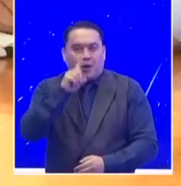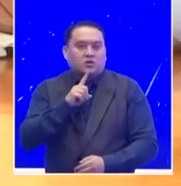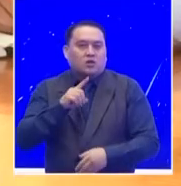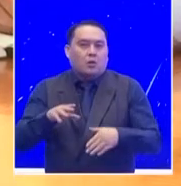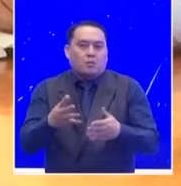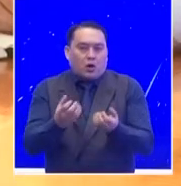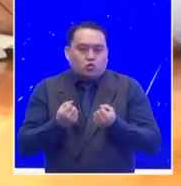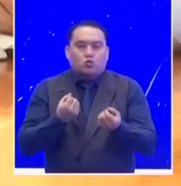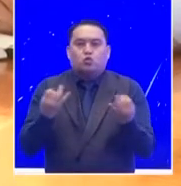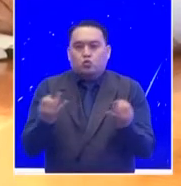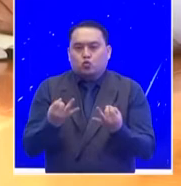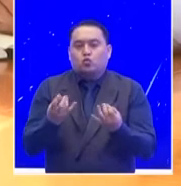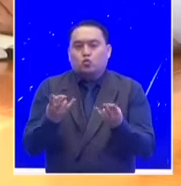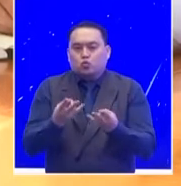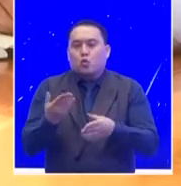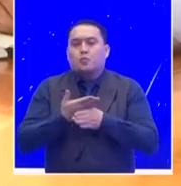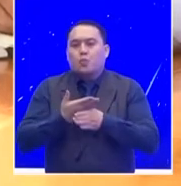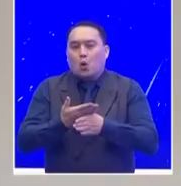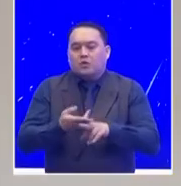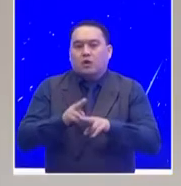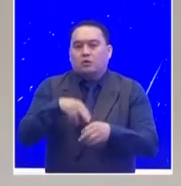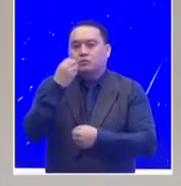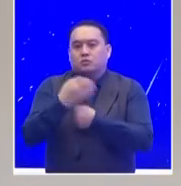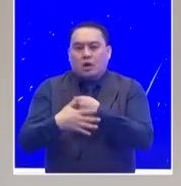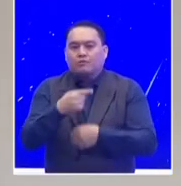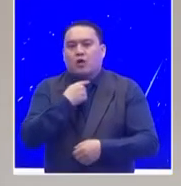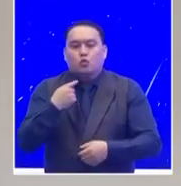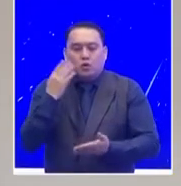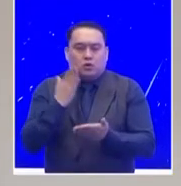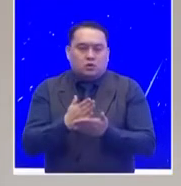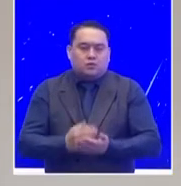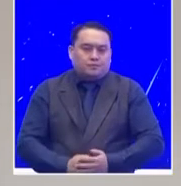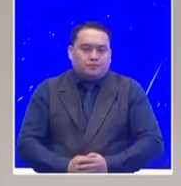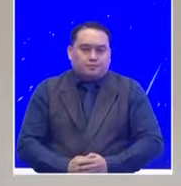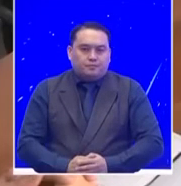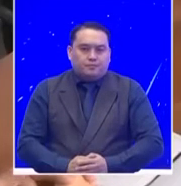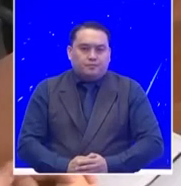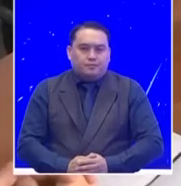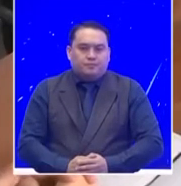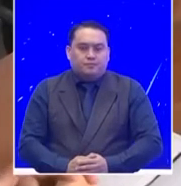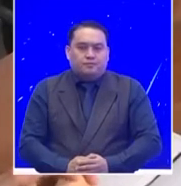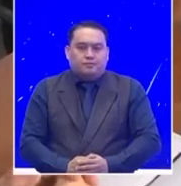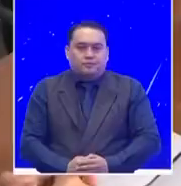они получают необходимую помощь. Центр поддержки начал функционировать и в Талдыкургане.